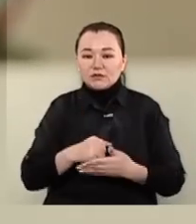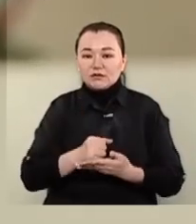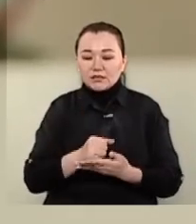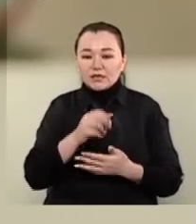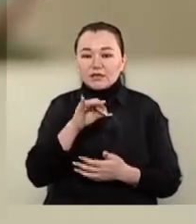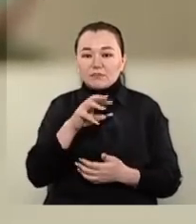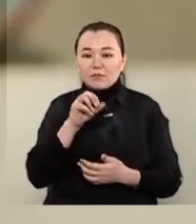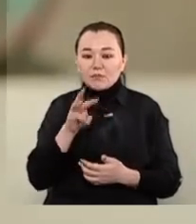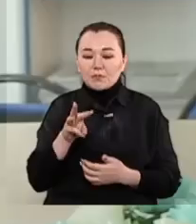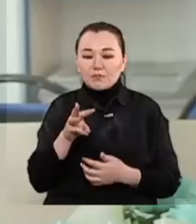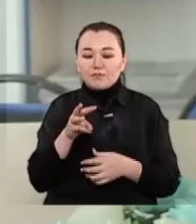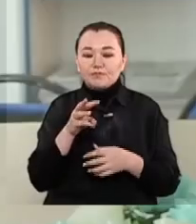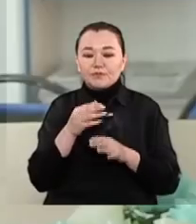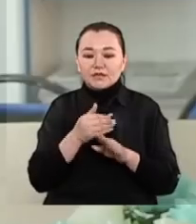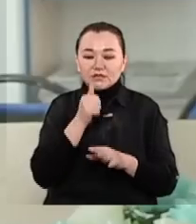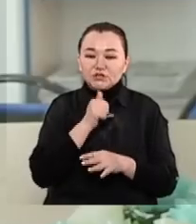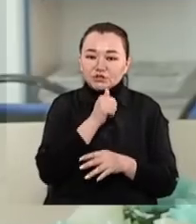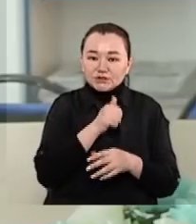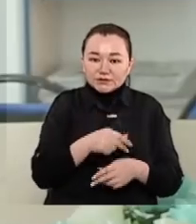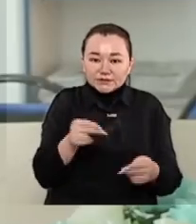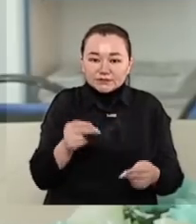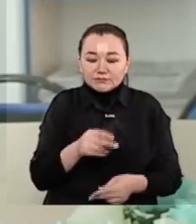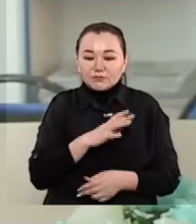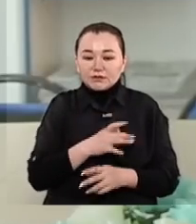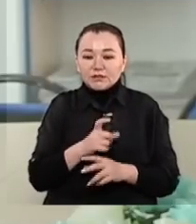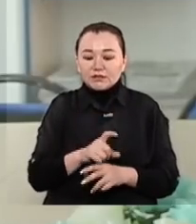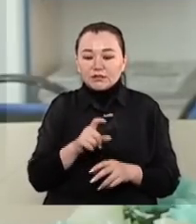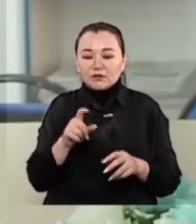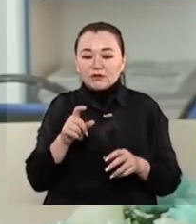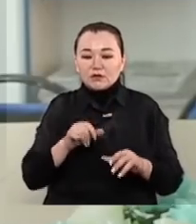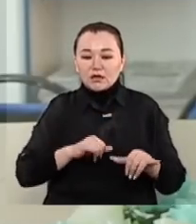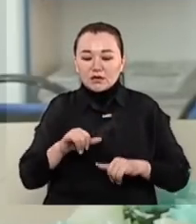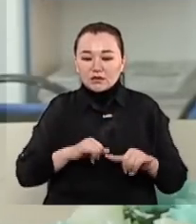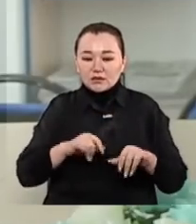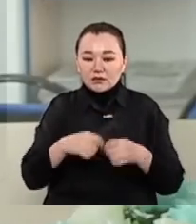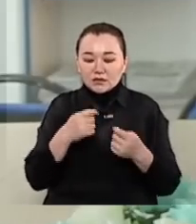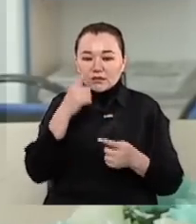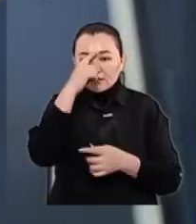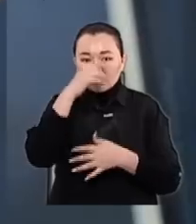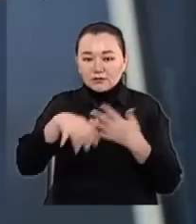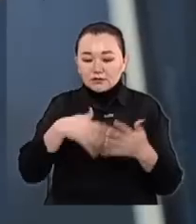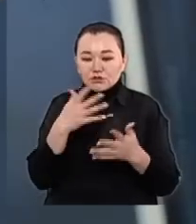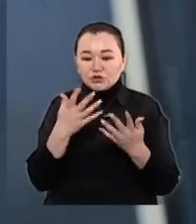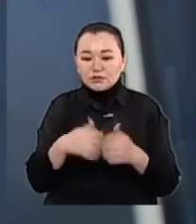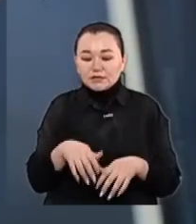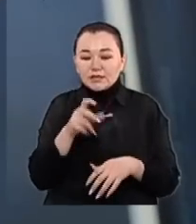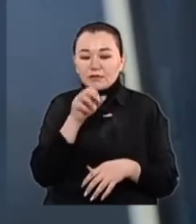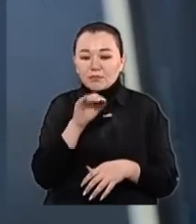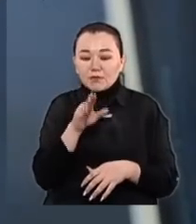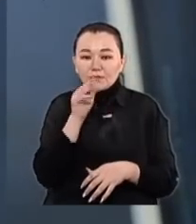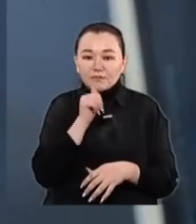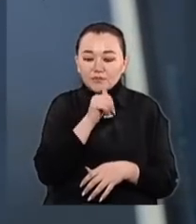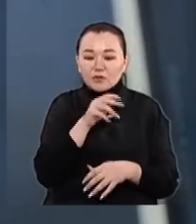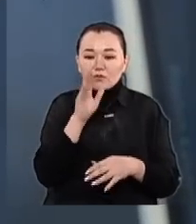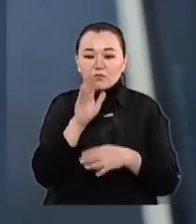имамның алдында жасырын неке ол бұзғыншылық адасушылық деп айтсақ болады. İmamlar jastır nekeni